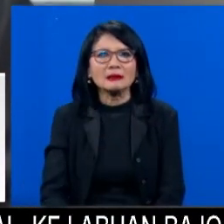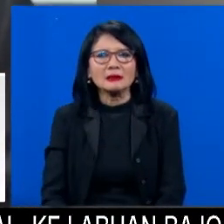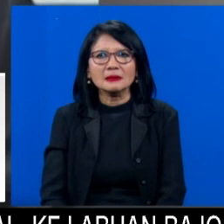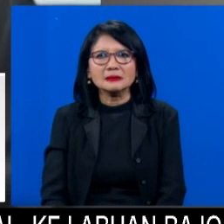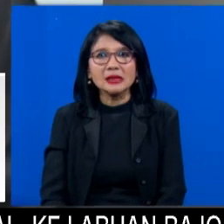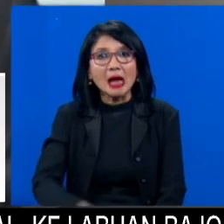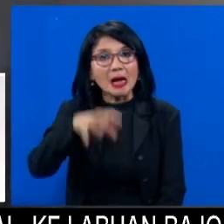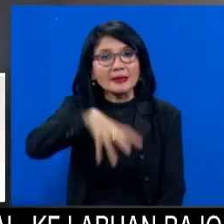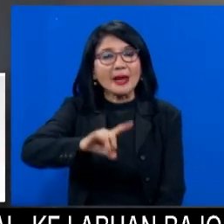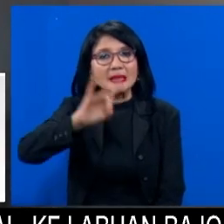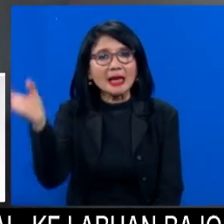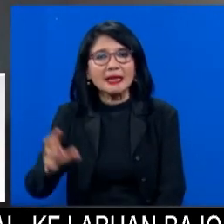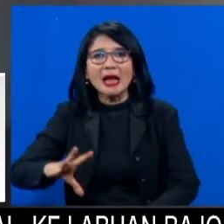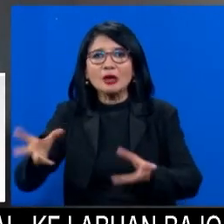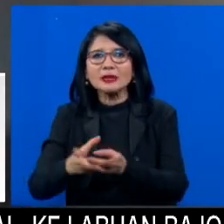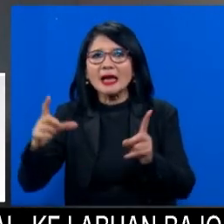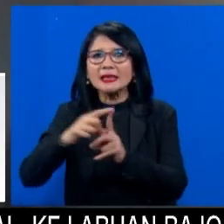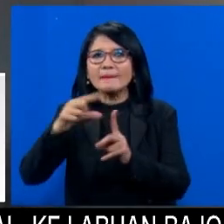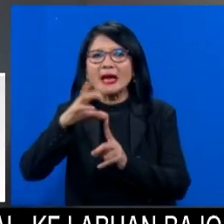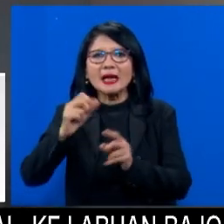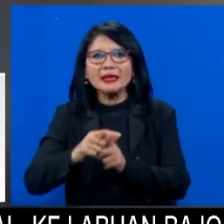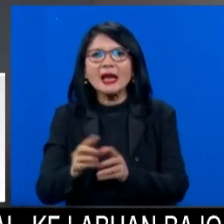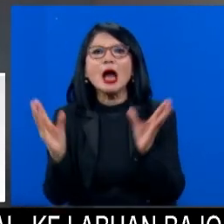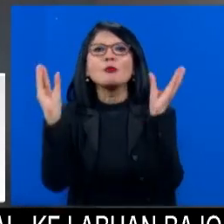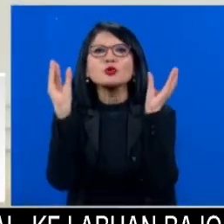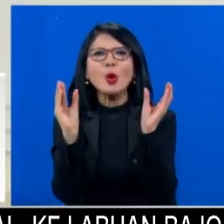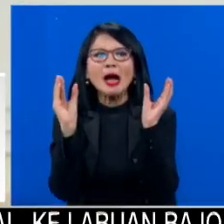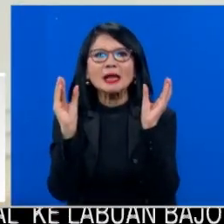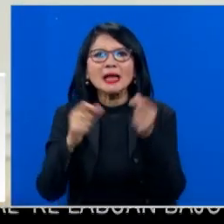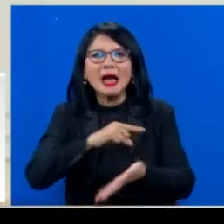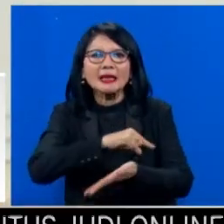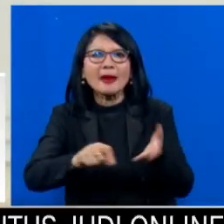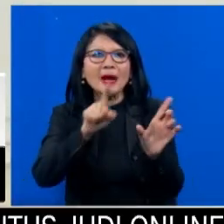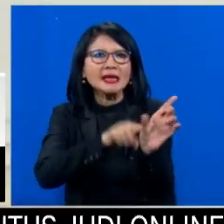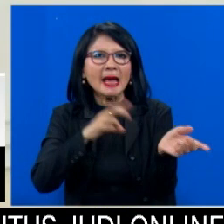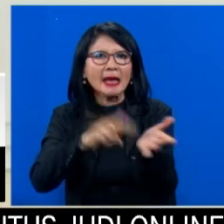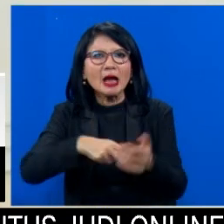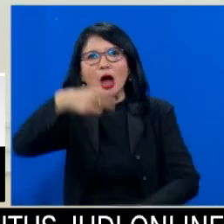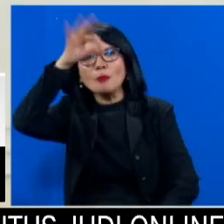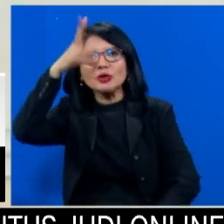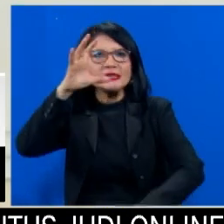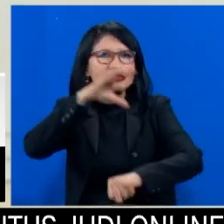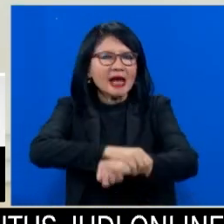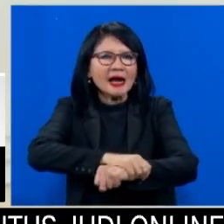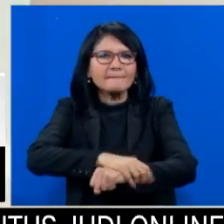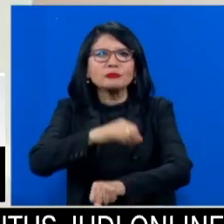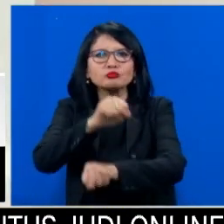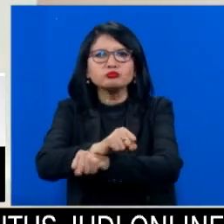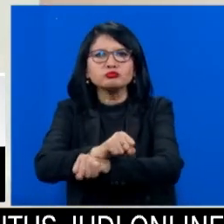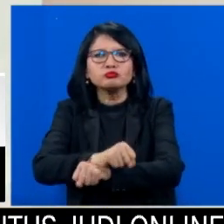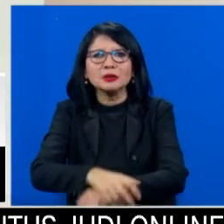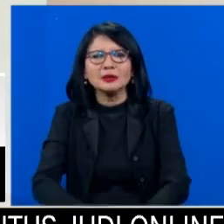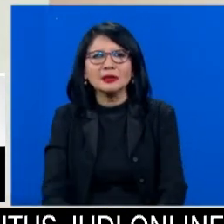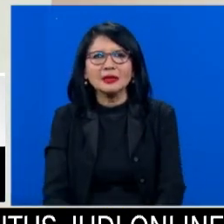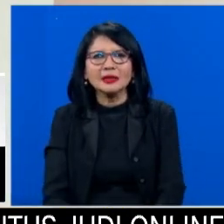dijelaskan. Di lokasi lain, seorang anggota DPRD Kabupaten Purwakarta, Jawa Barat berinisial YN ditangkap Satuan Reserse Narkoba Polres Purwakarta.